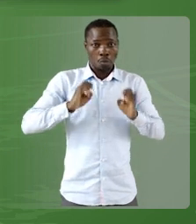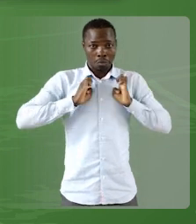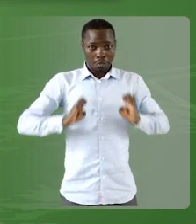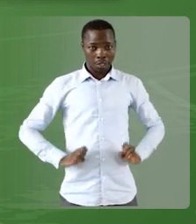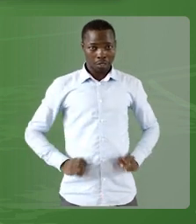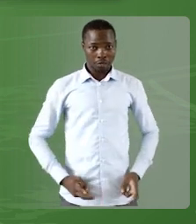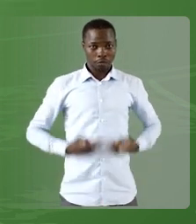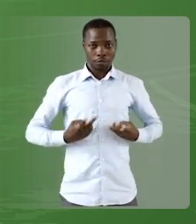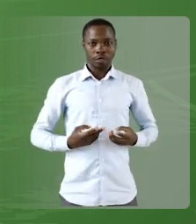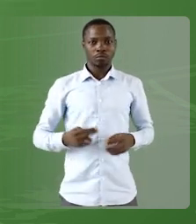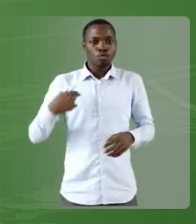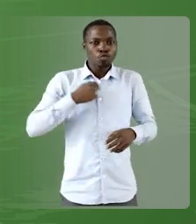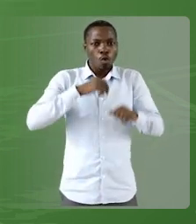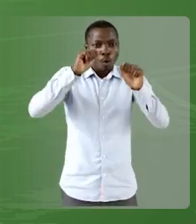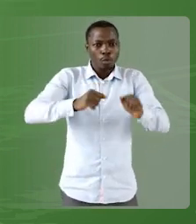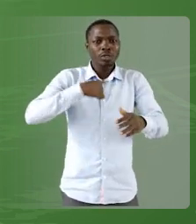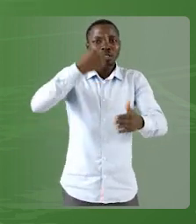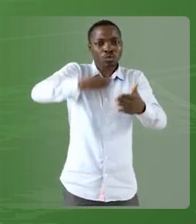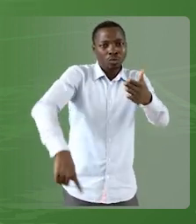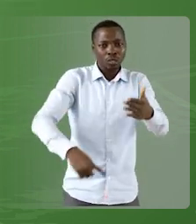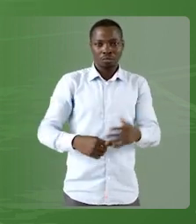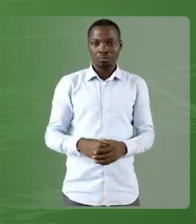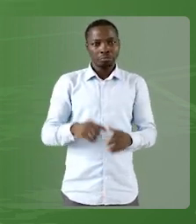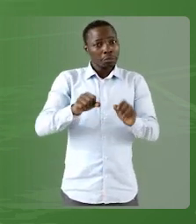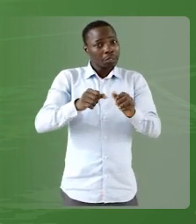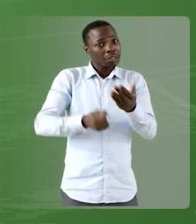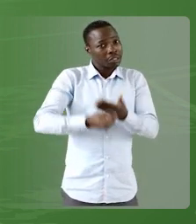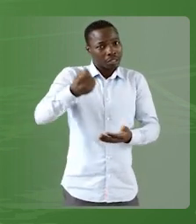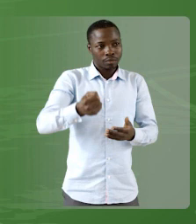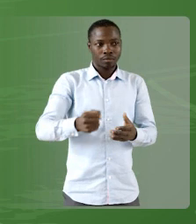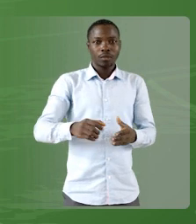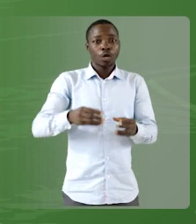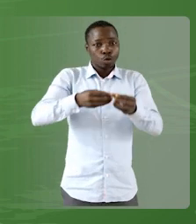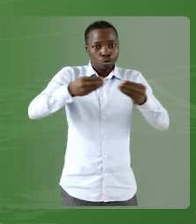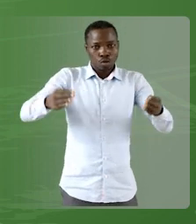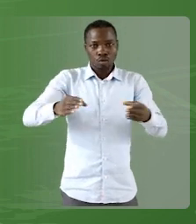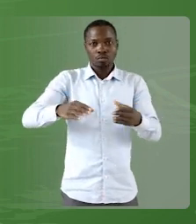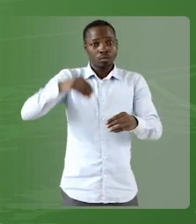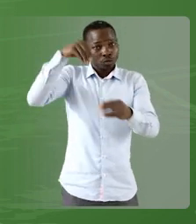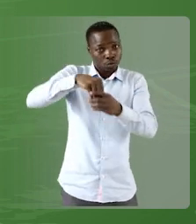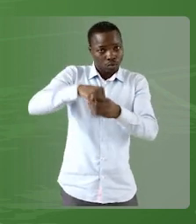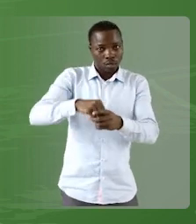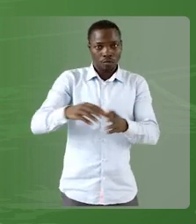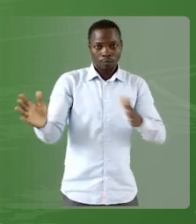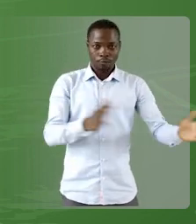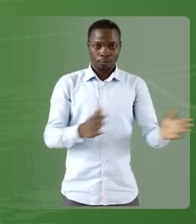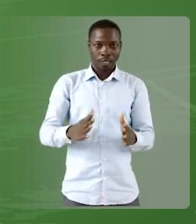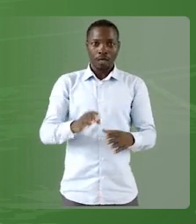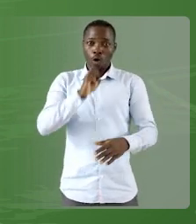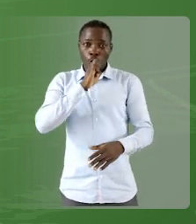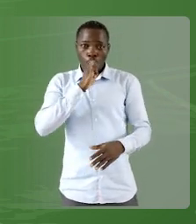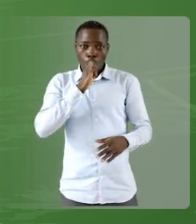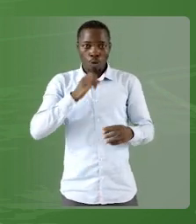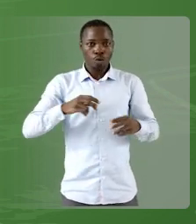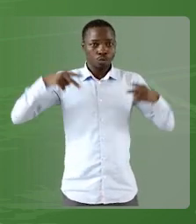Quelle conclusion peut-on en tirer? Simplement que le sol contient de l'air, de l'eau, des sels